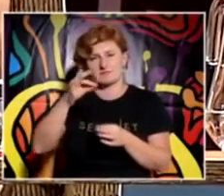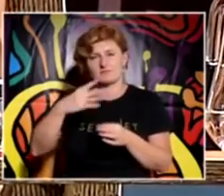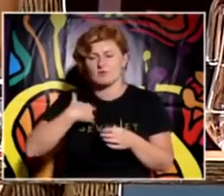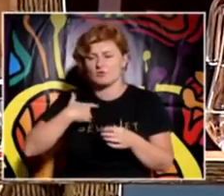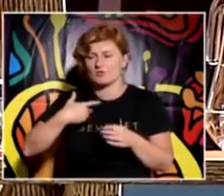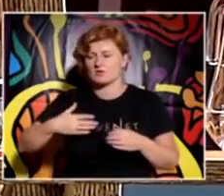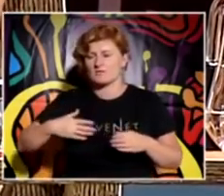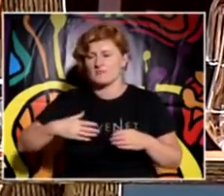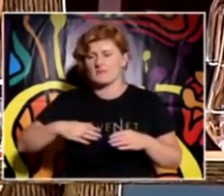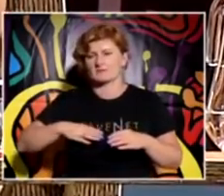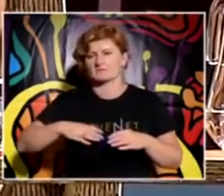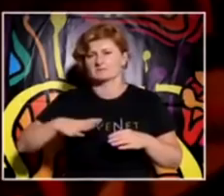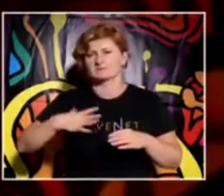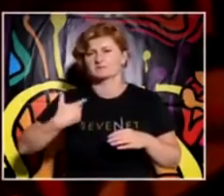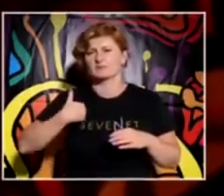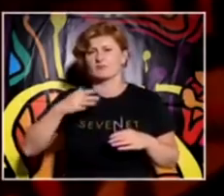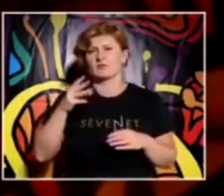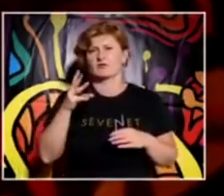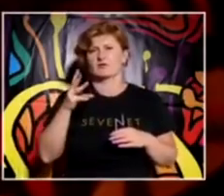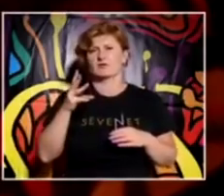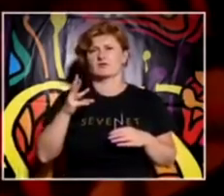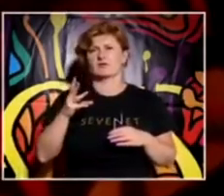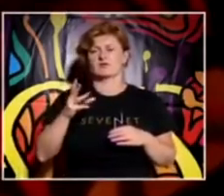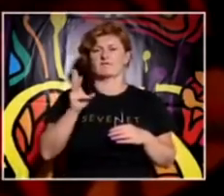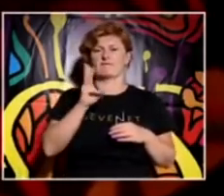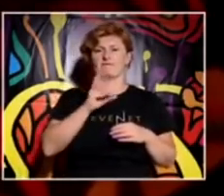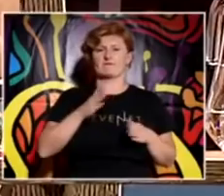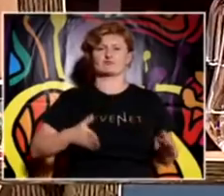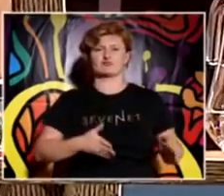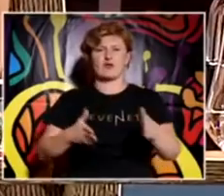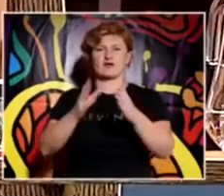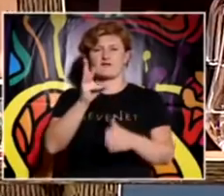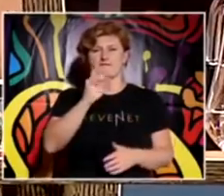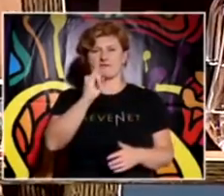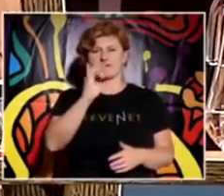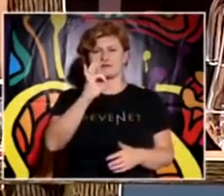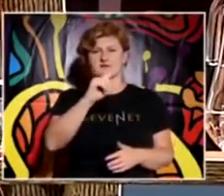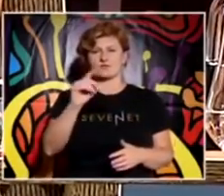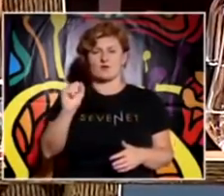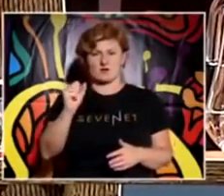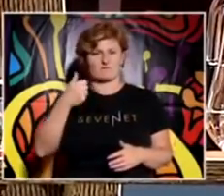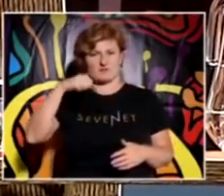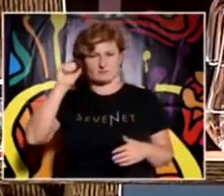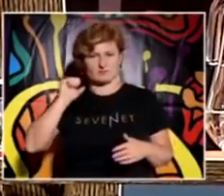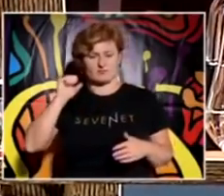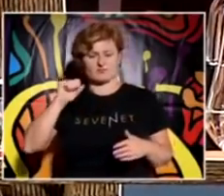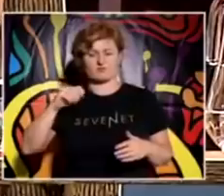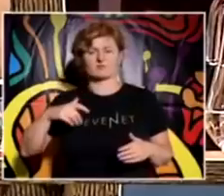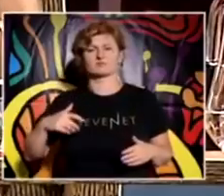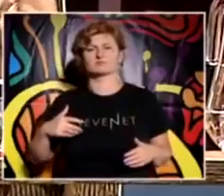wtedy 4 dni kajakiem. Ale to było w tym czasie, kiedy w Wiśle jeszcze była woda. Tak? To była, tak. To było rok temu, była jeszcze woda, było co